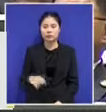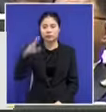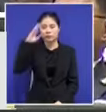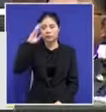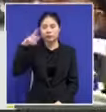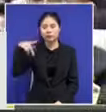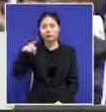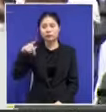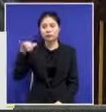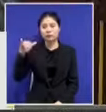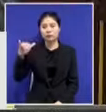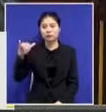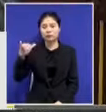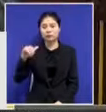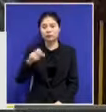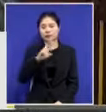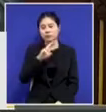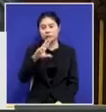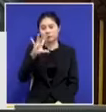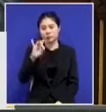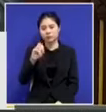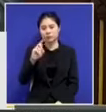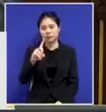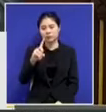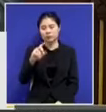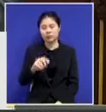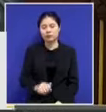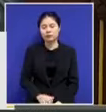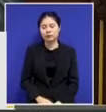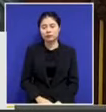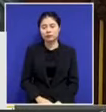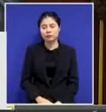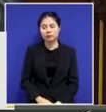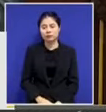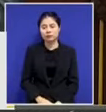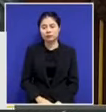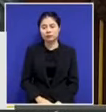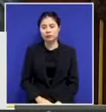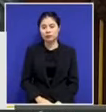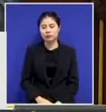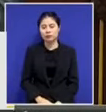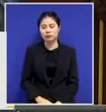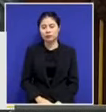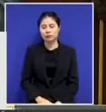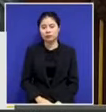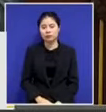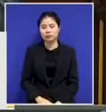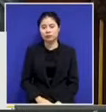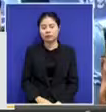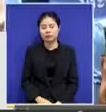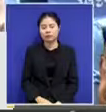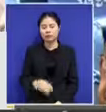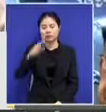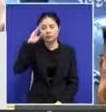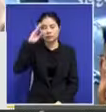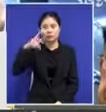อชาครับ 281นายบัญญัติเจตนาจันทร ์พล